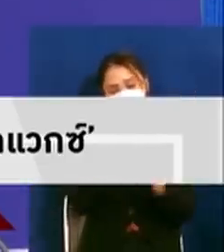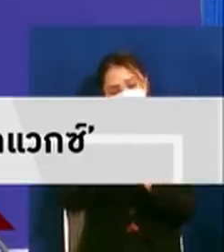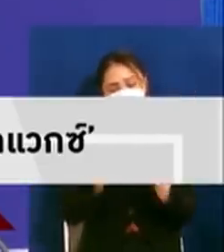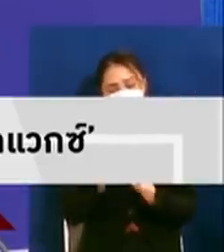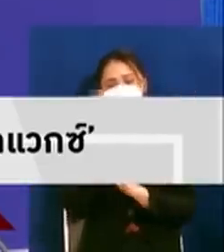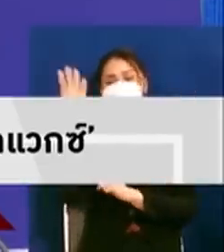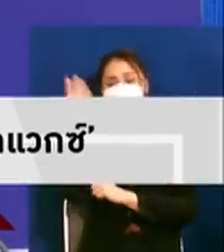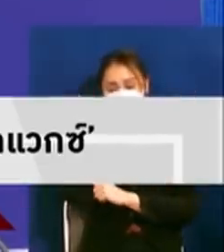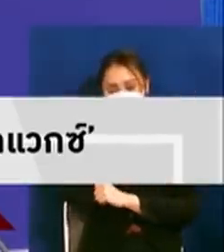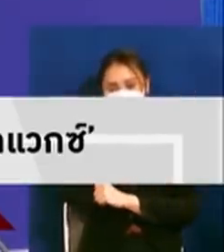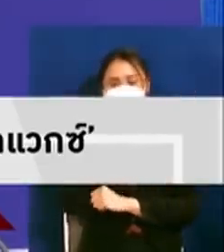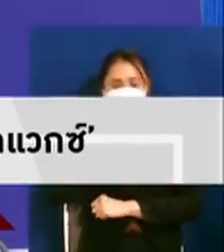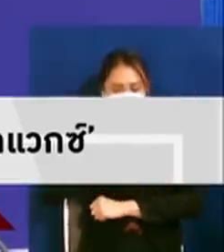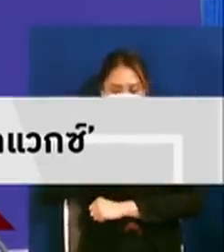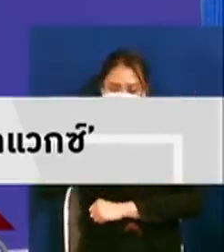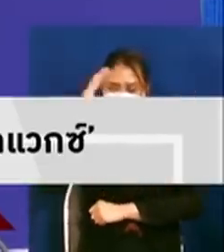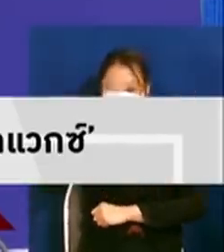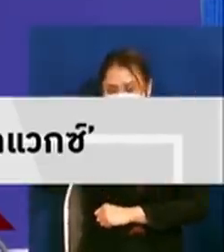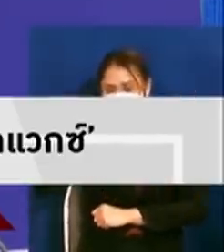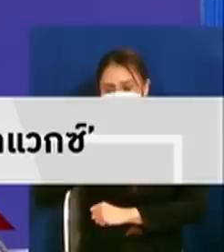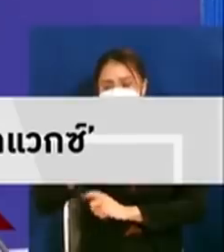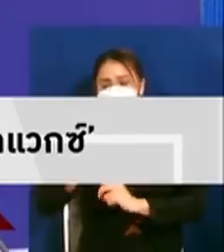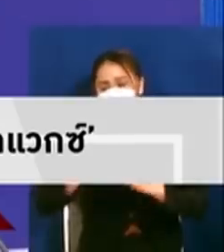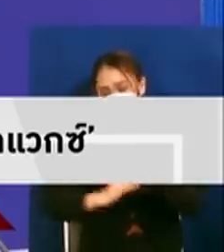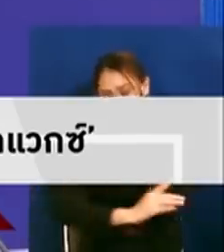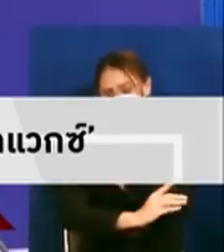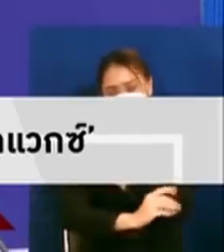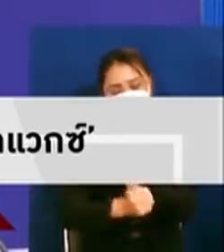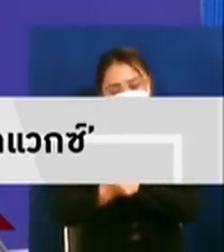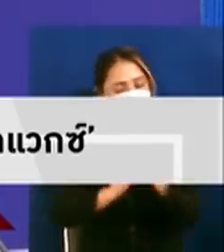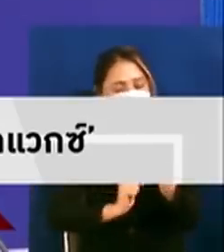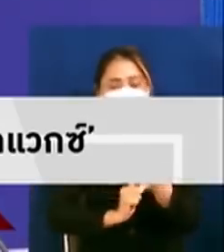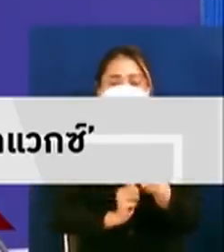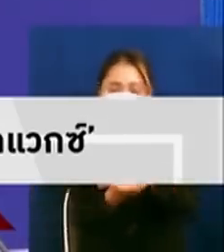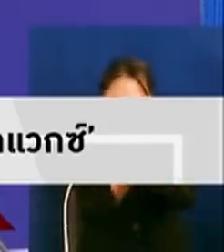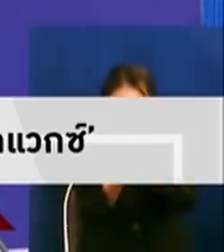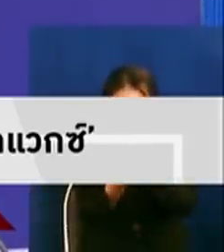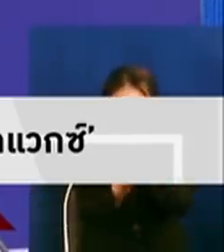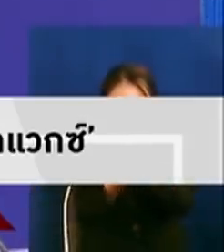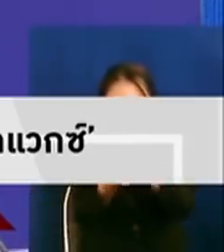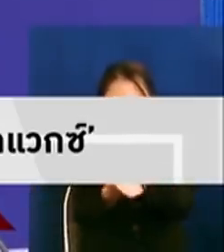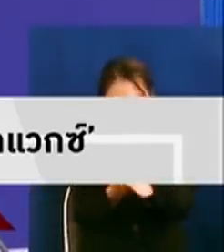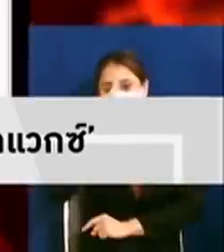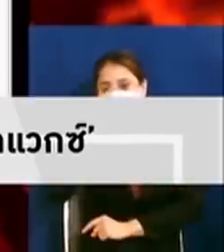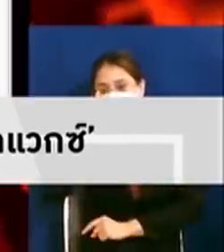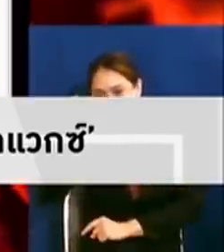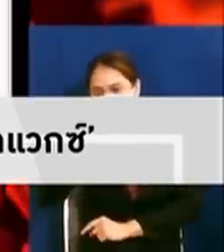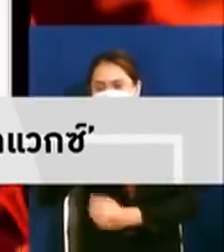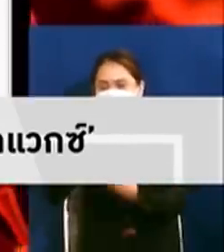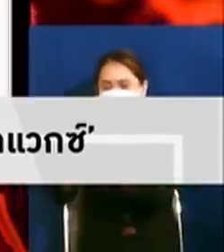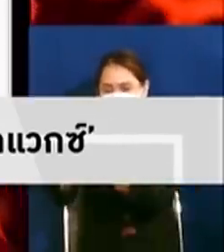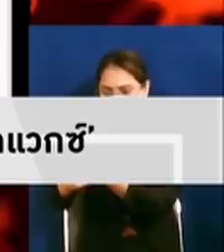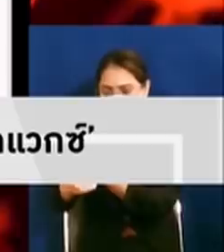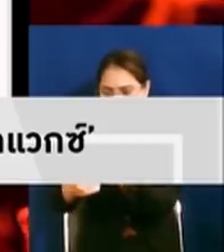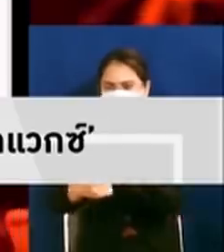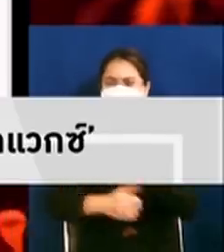ให้การจัดหาวัคซีนไม่ทันต่อสถานการณ์ก็ต้องกราบขออภัยไว้ณที่นี้อย่างอีกครั้งหนึ่งนะครับส่วนที่อยาก